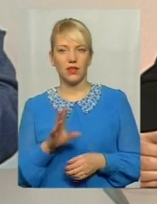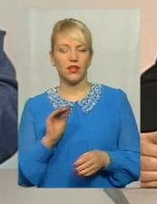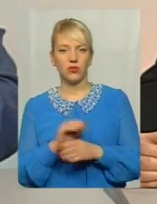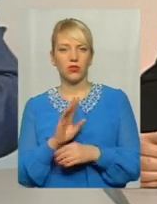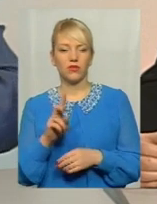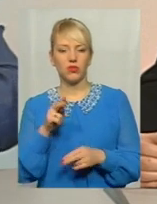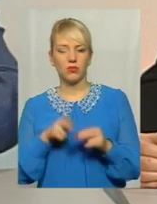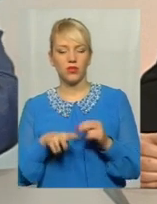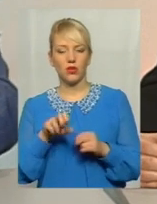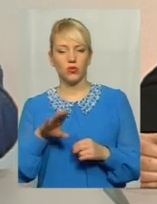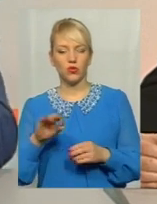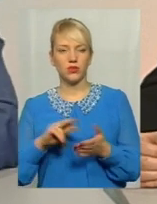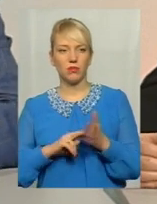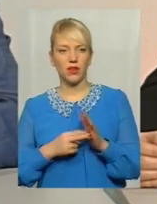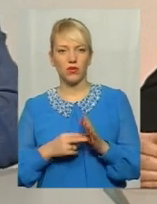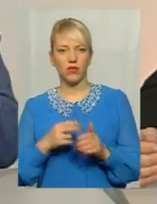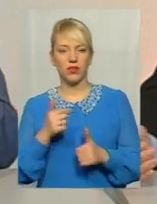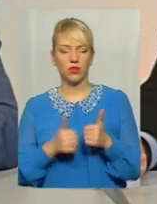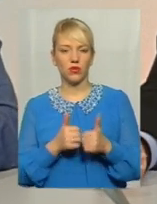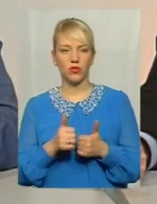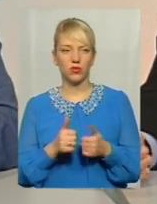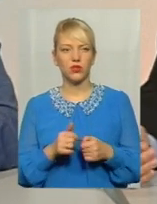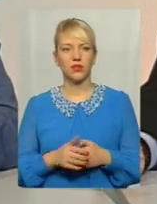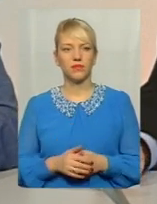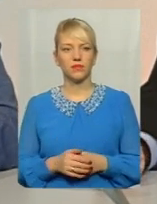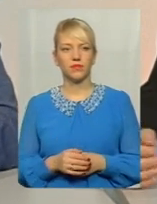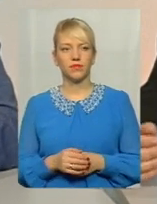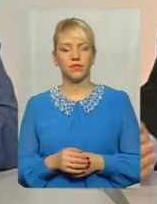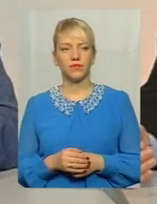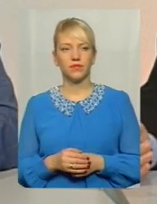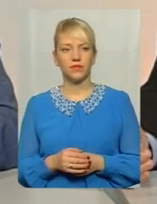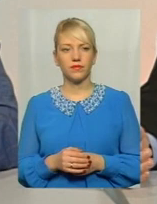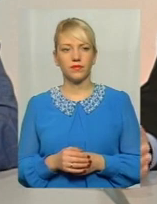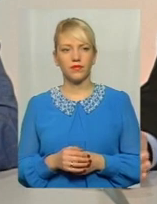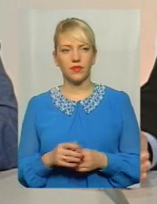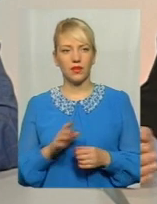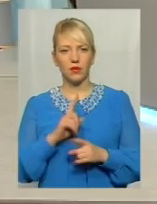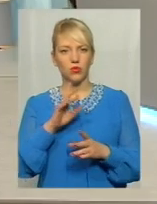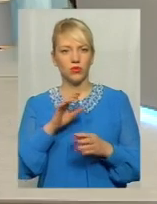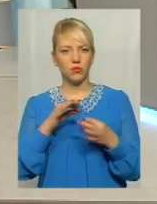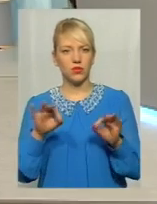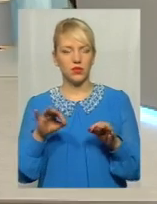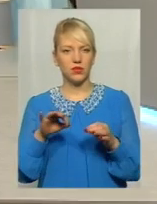лютого заплановано конкурс, транспортні засоби переобладнані також допускатися не будуть, тому що це забороняє закон.